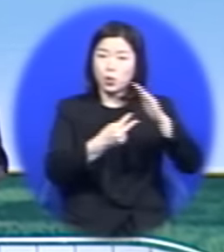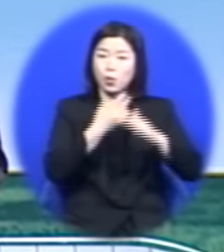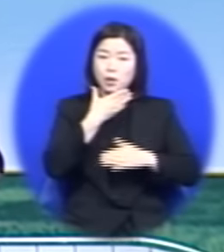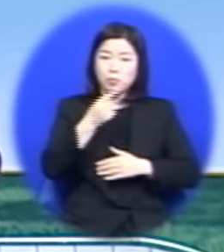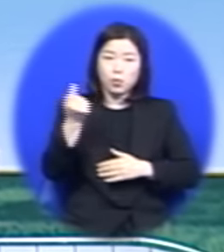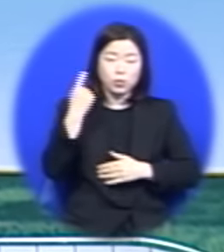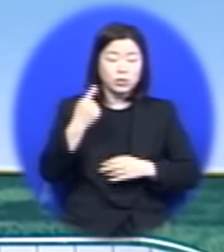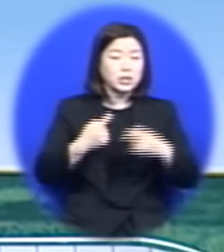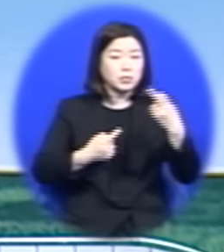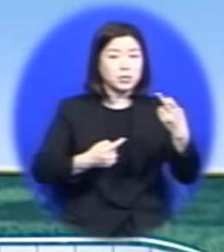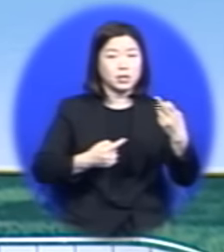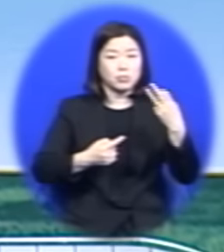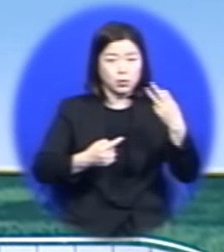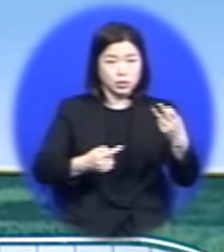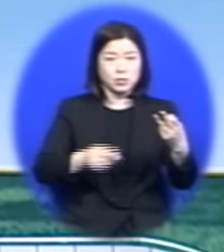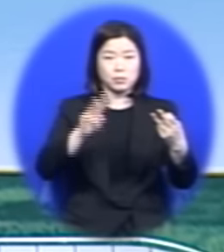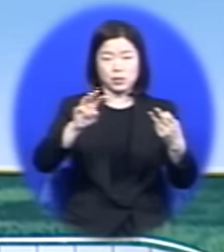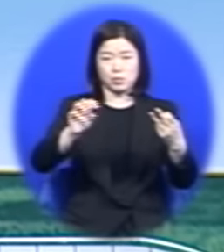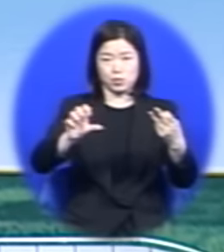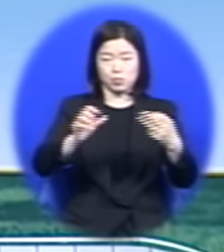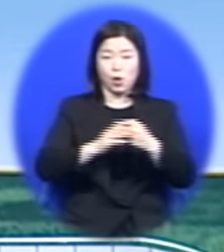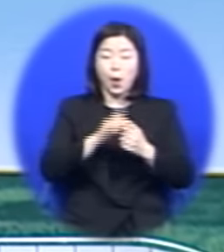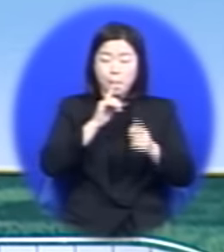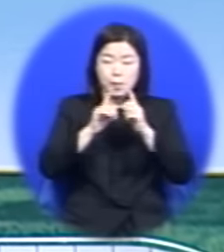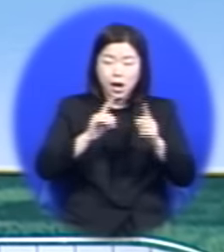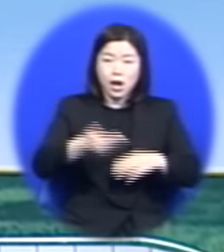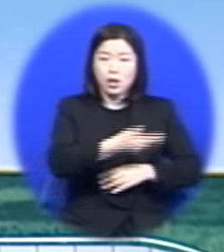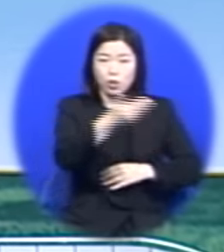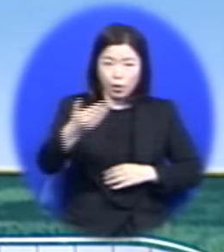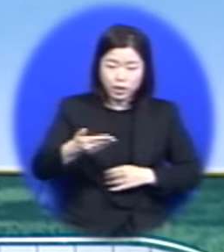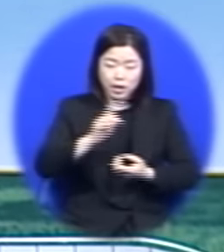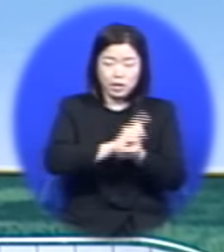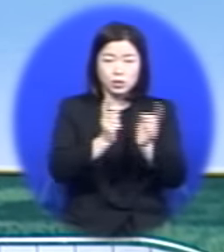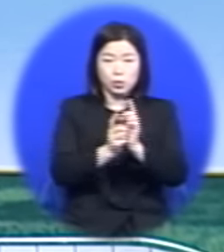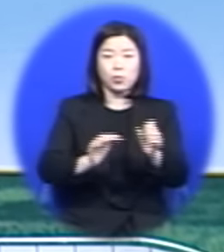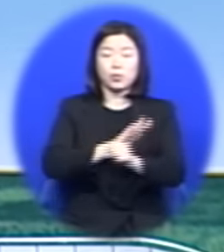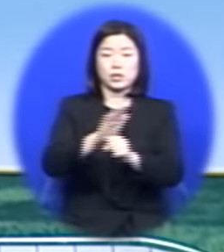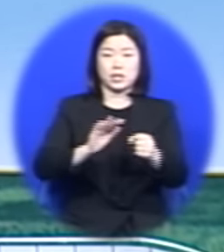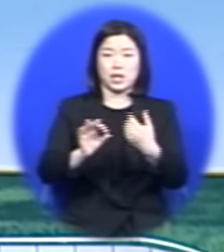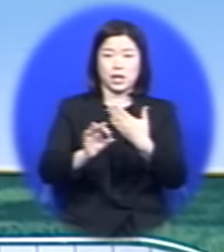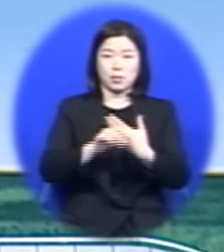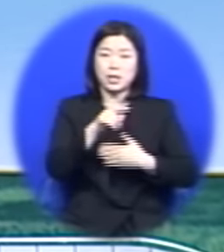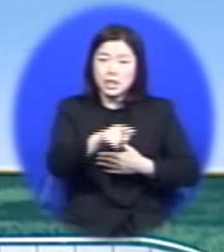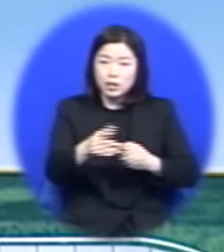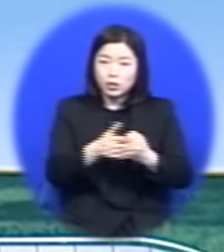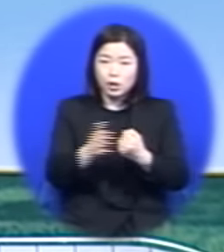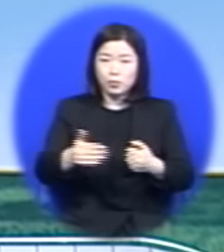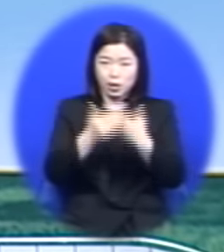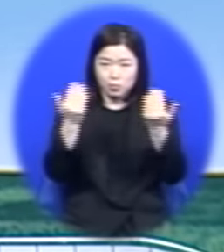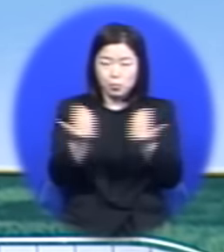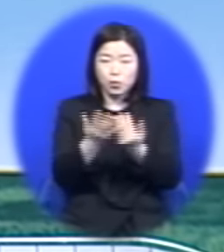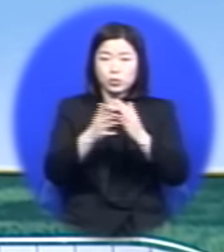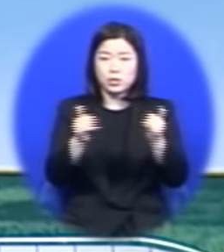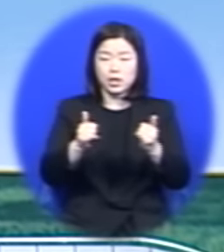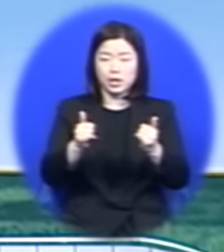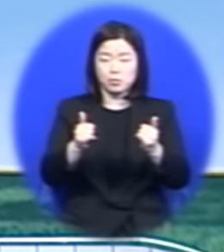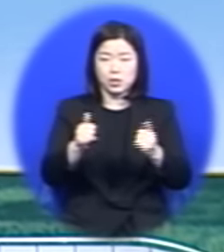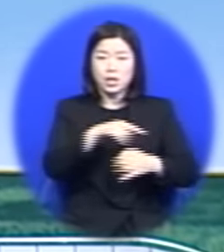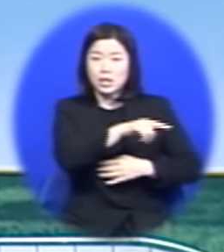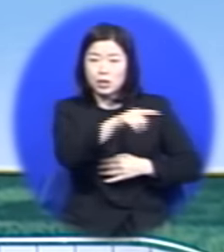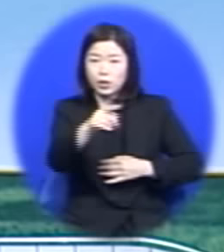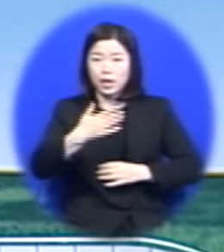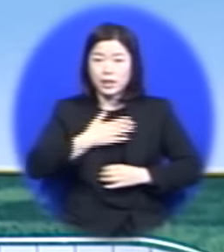13장 35절에 말씀하시기를 너희가 서로 사랑하면 이로써 모든 사람이 너희가 내 제자인 줄